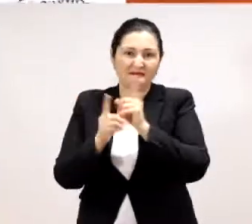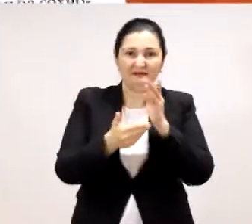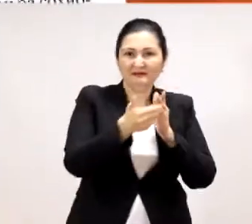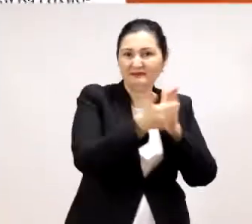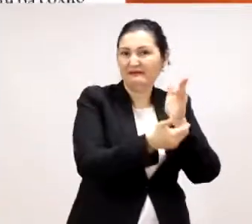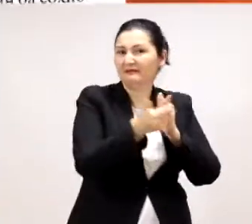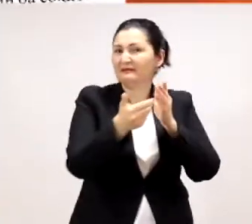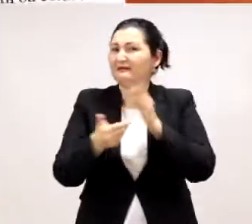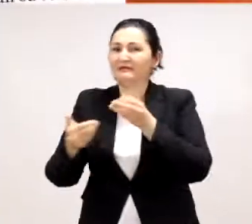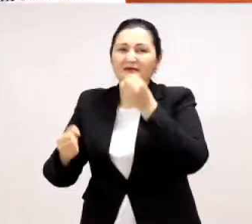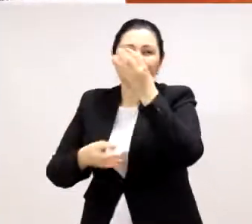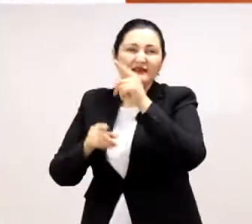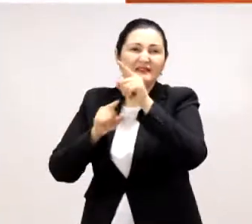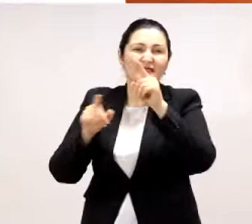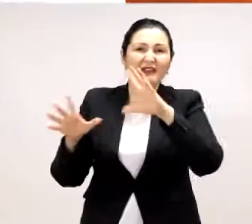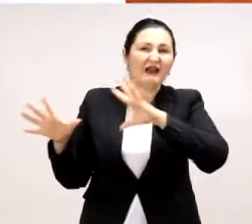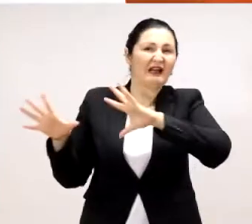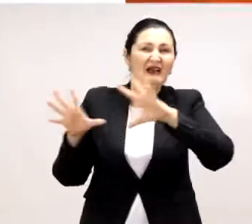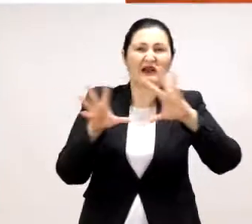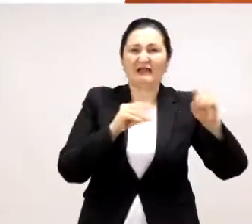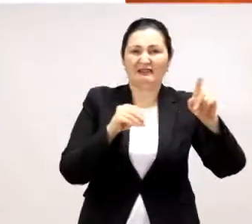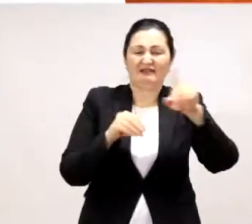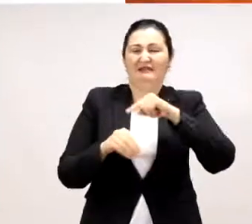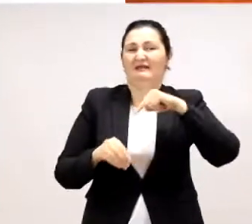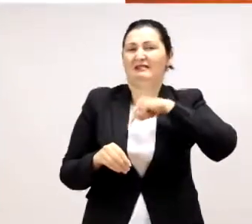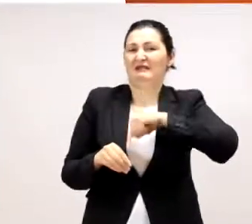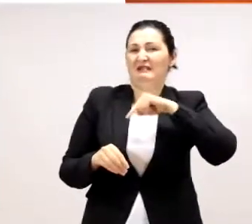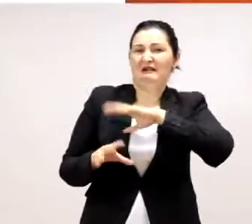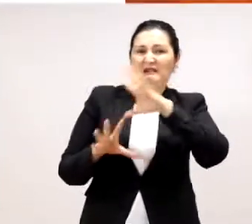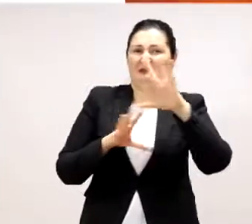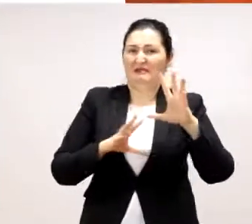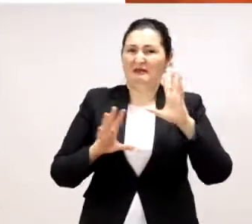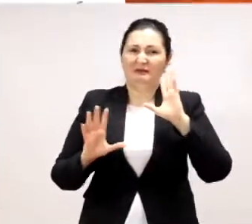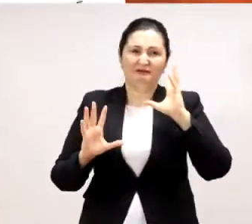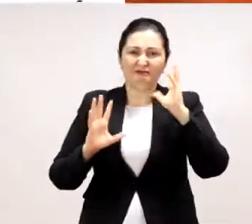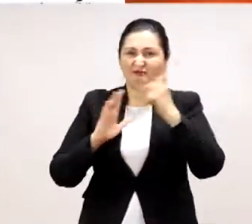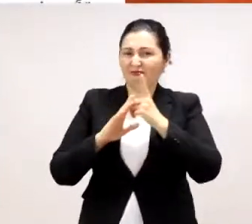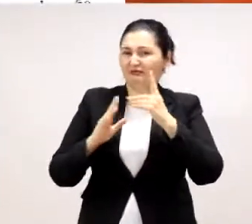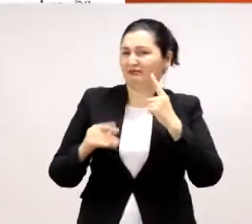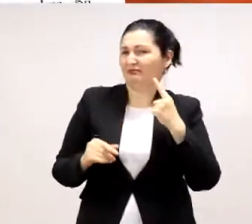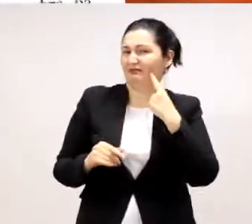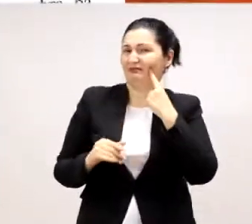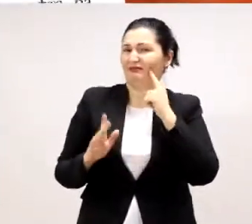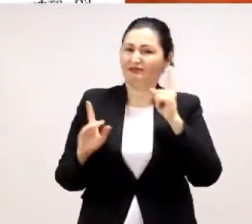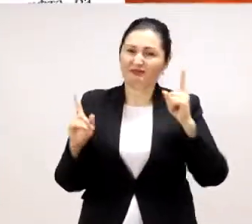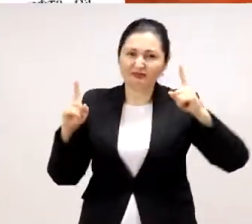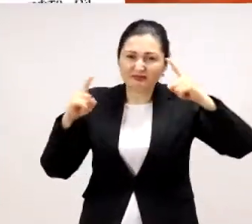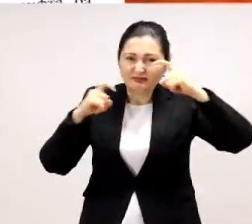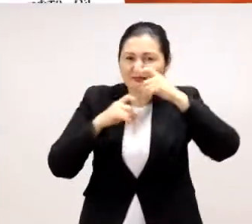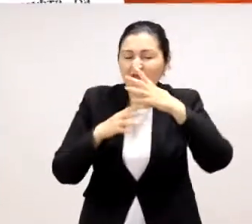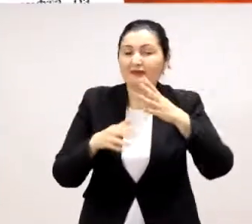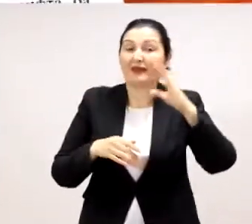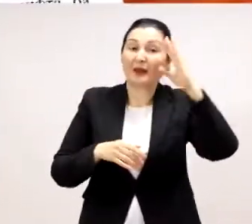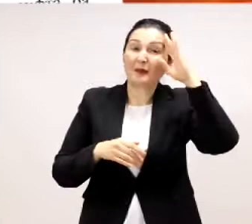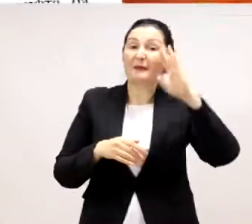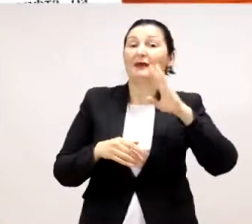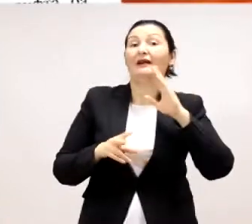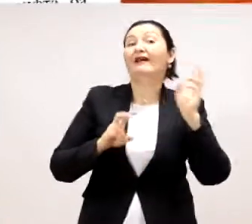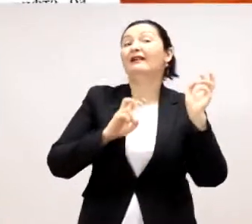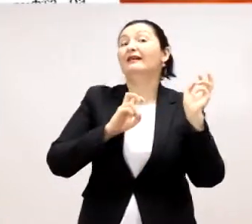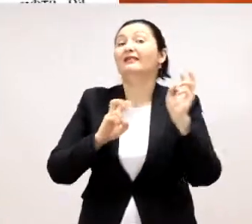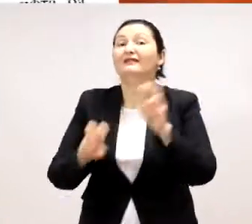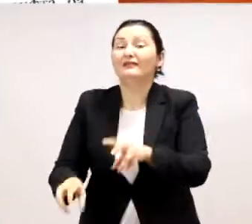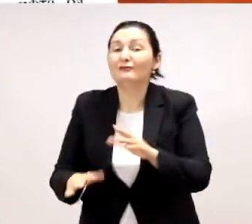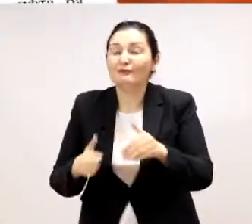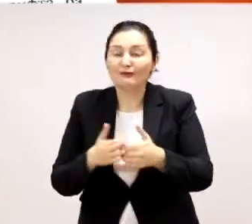جنجال تمامی صدبرگ ها ناراحت و عصبانی می شدند. روزی همان زن و مردی که گل ها را شنانده